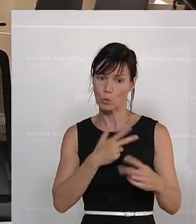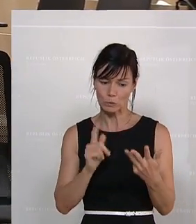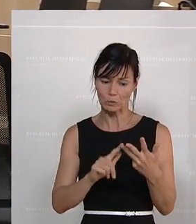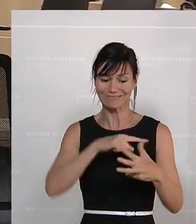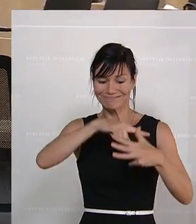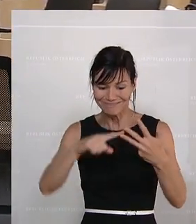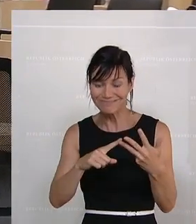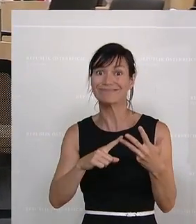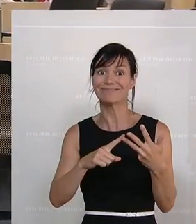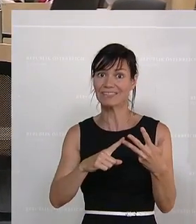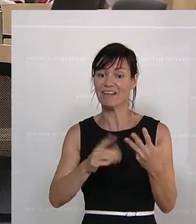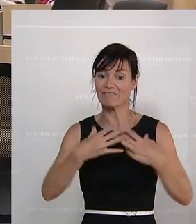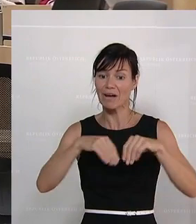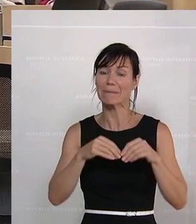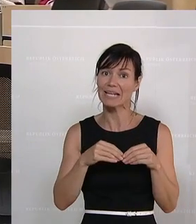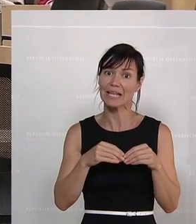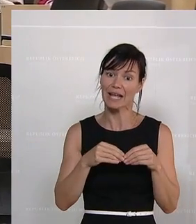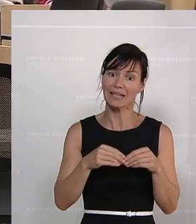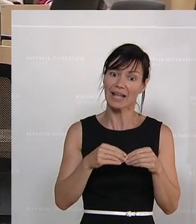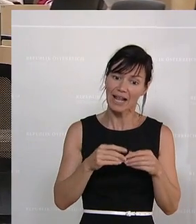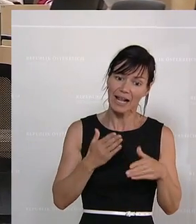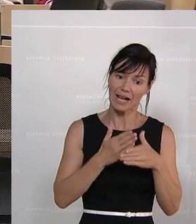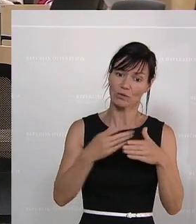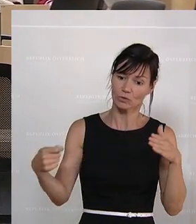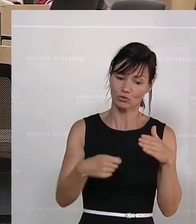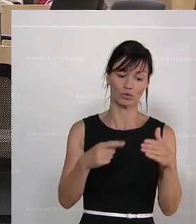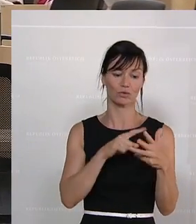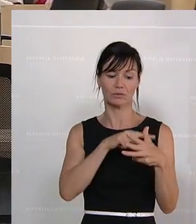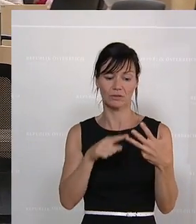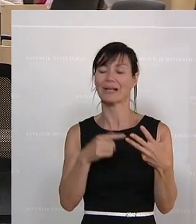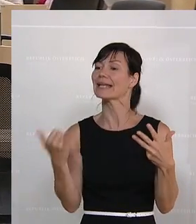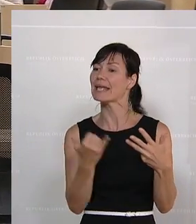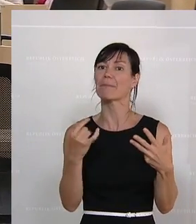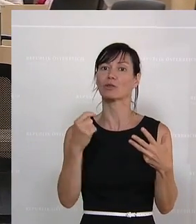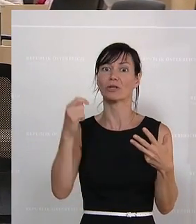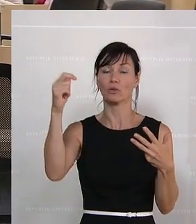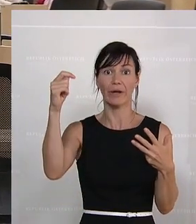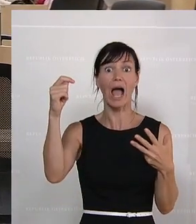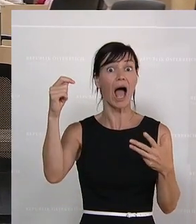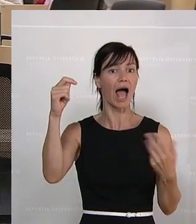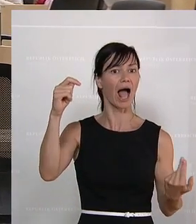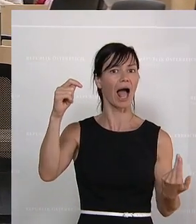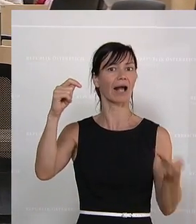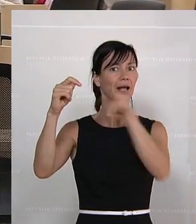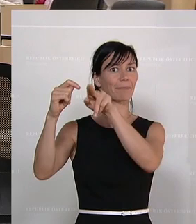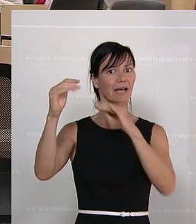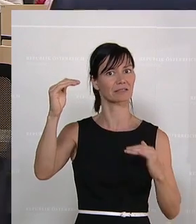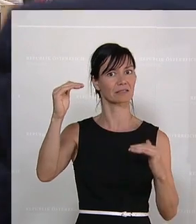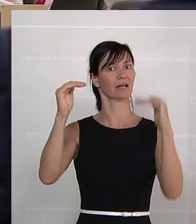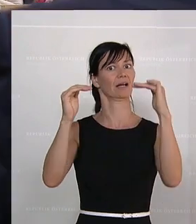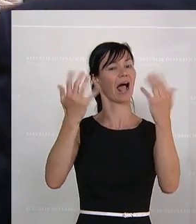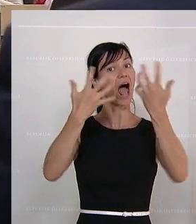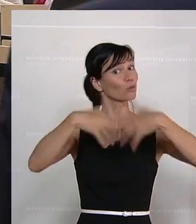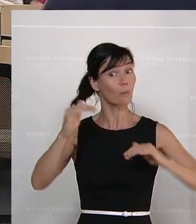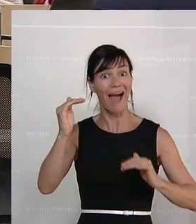die werden künftig an die teuerung angepasst und das bedeutet wenn das leben teurer wird dann steigen automatisch